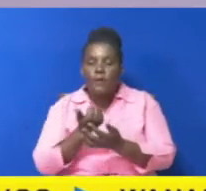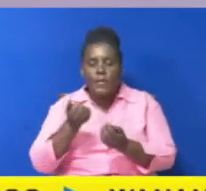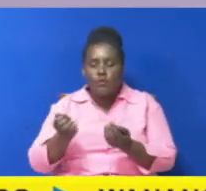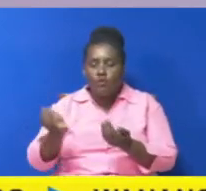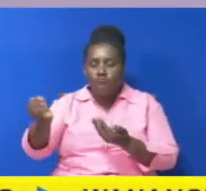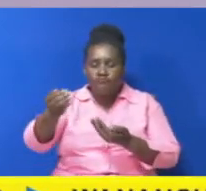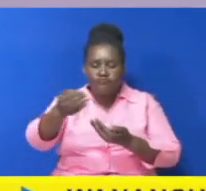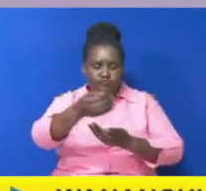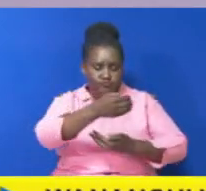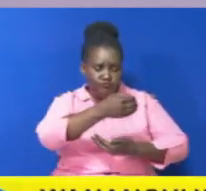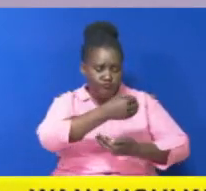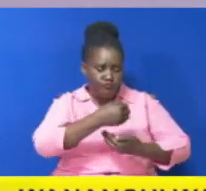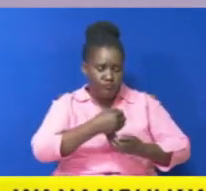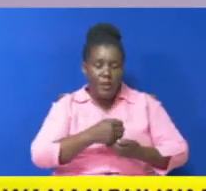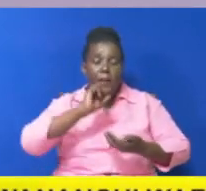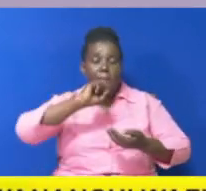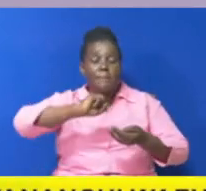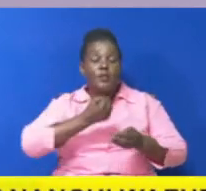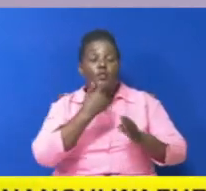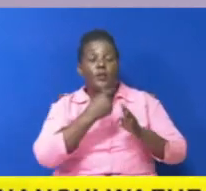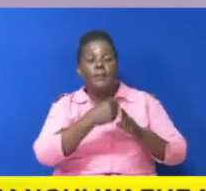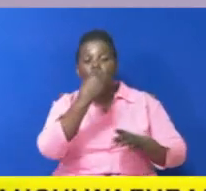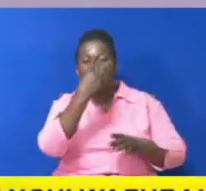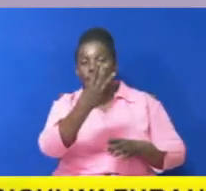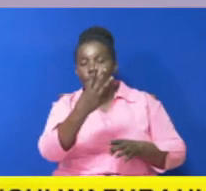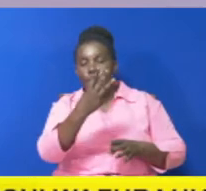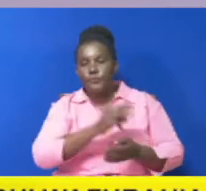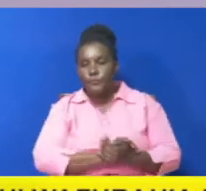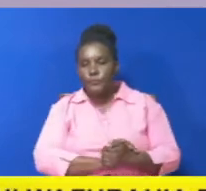kukusanya zaidi ya shilingi milioni 300